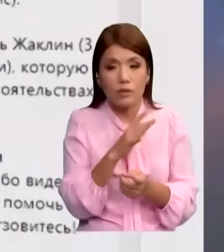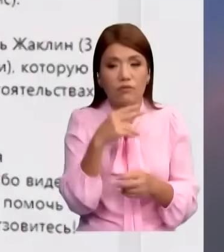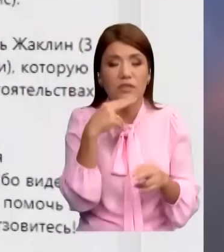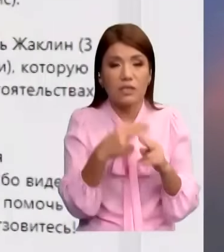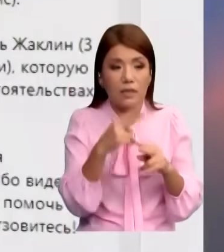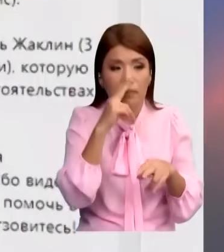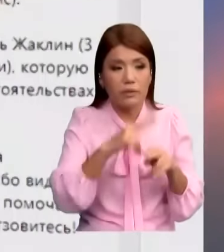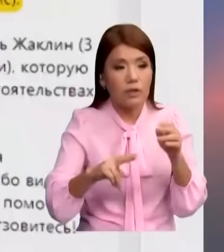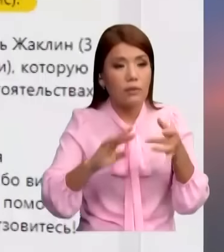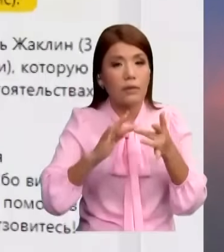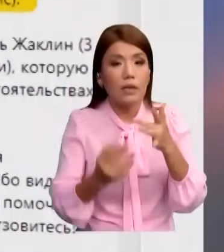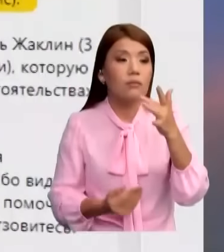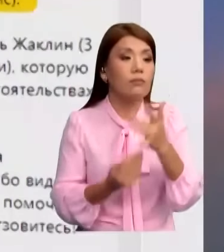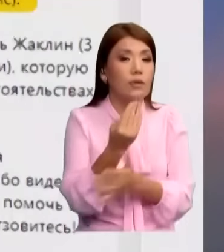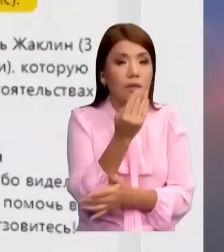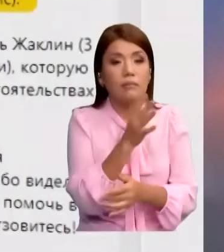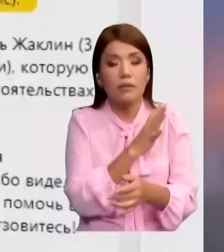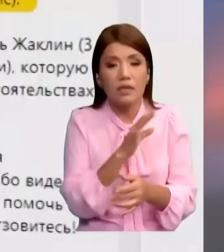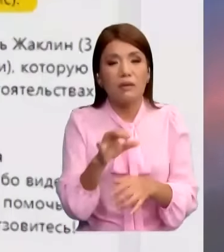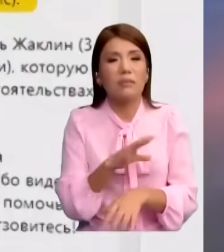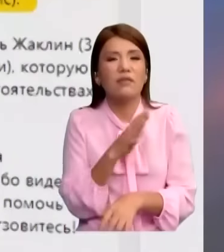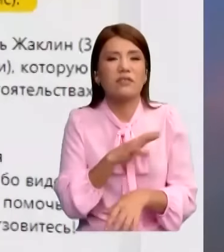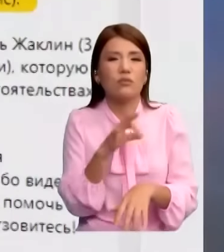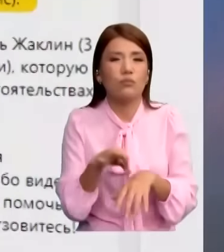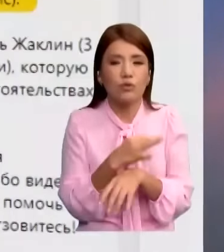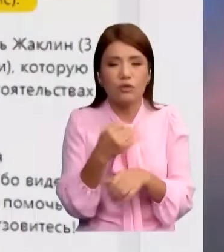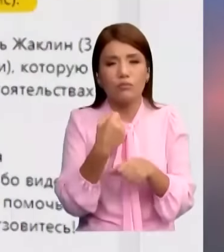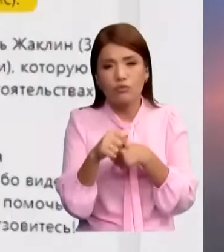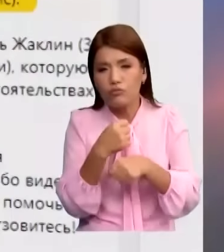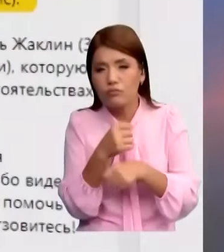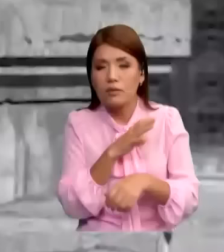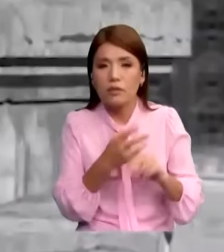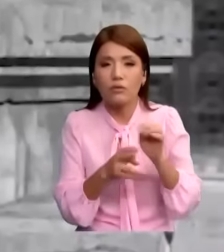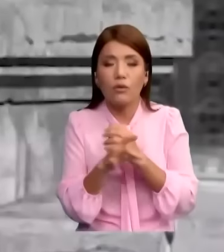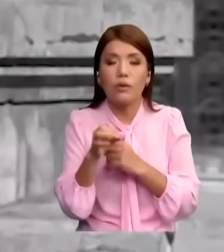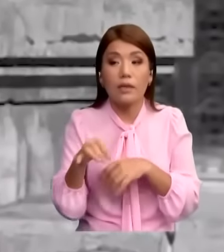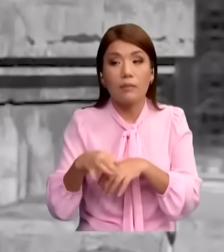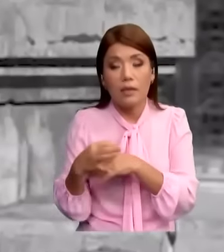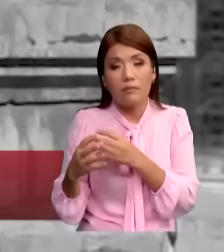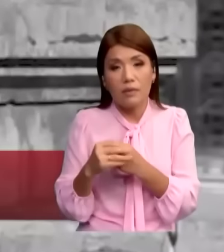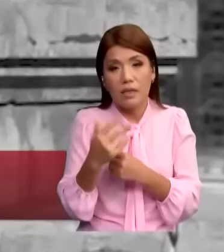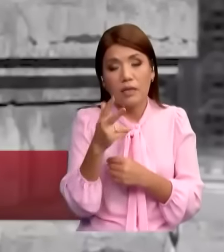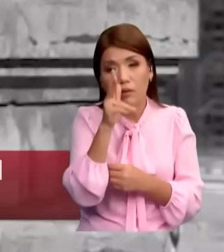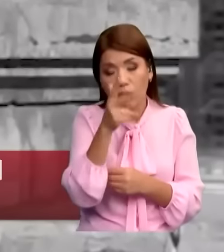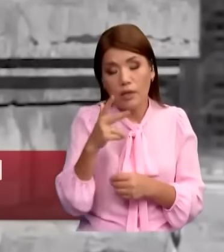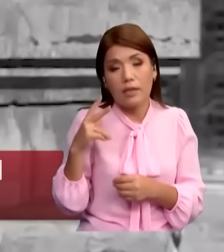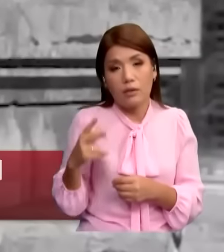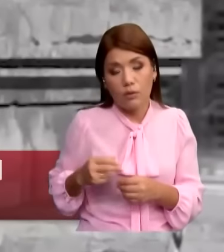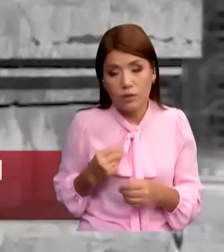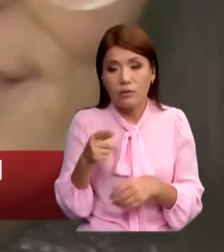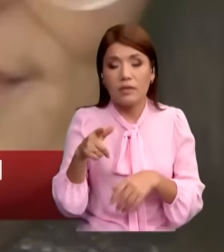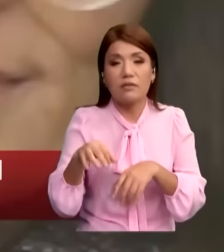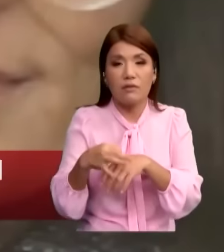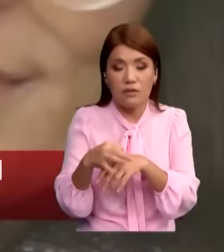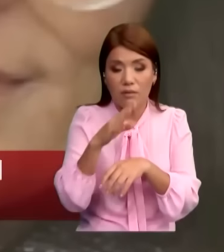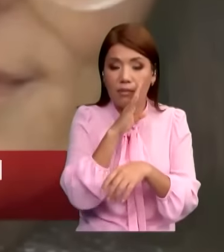сестры через соцсети и заявил, что бывший муж ее неоднократно избивал. Сайлыбаева жила с мужем и трехлетней дочерью, а также свекровью.